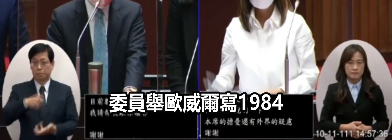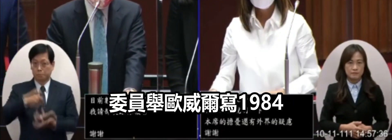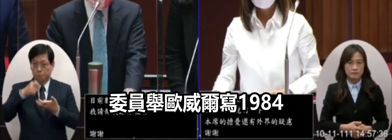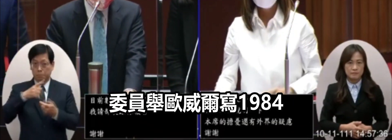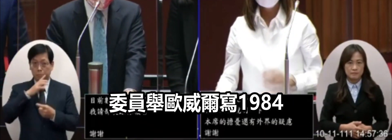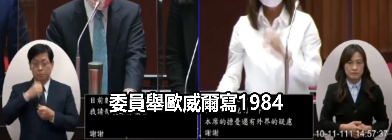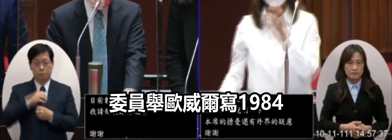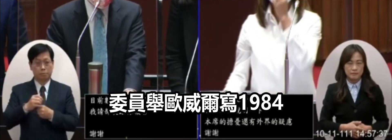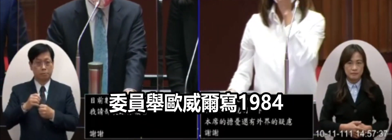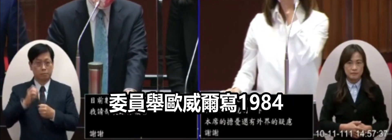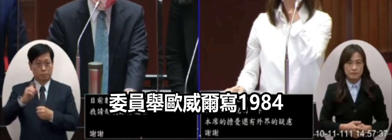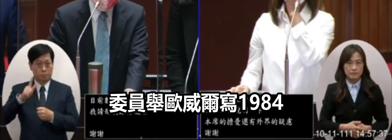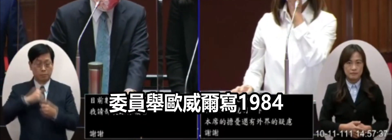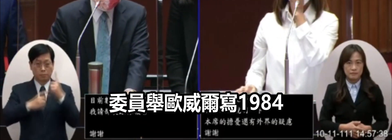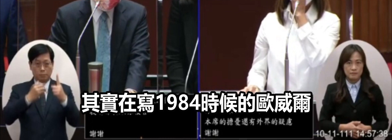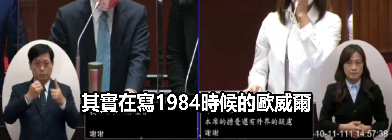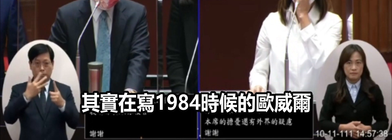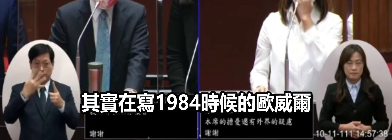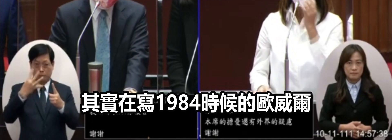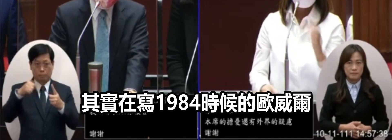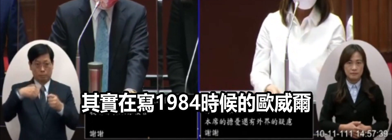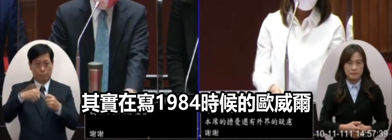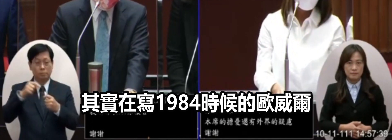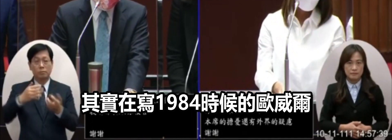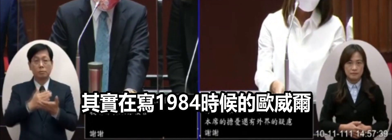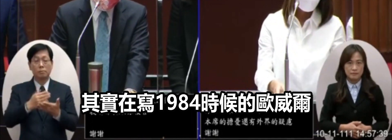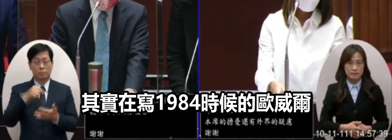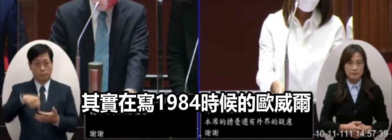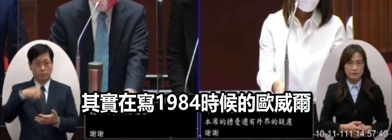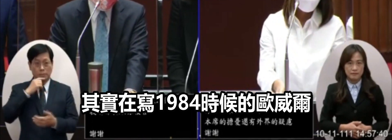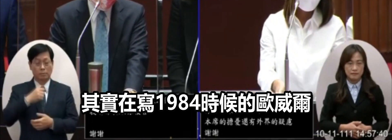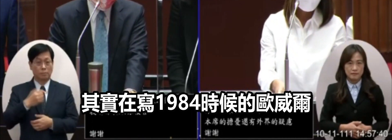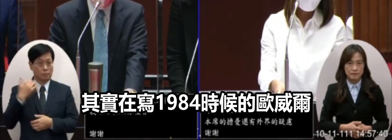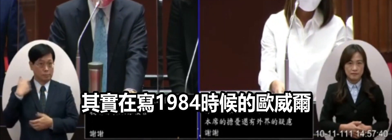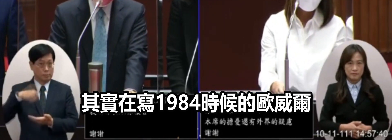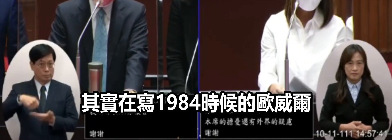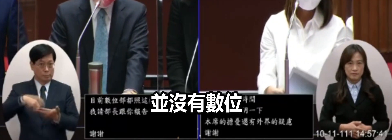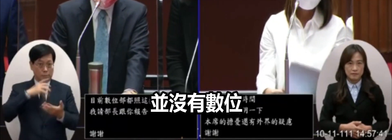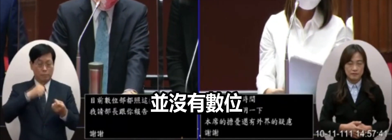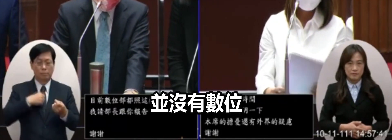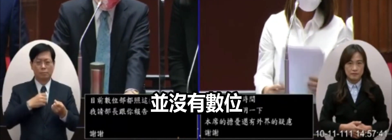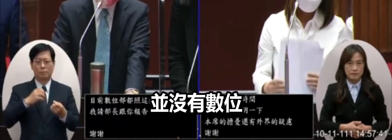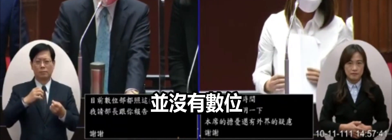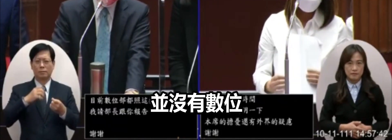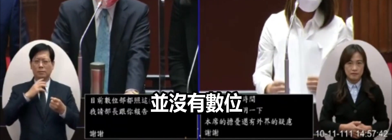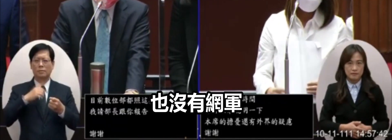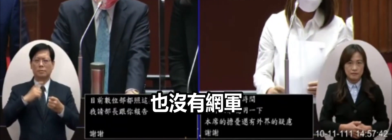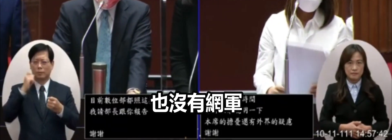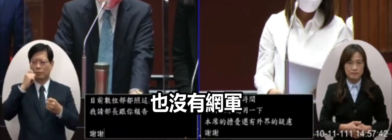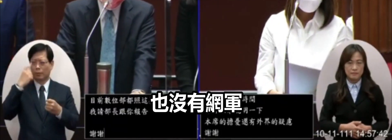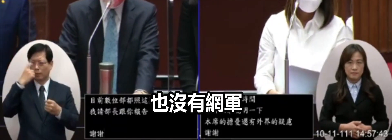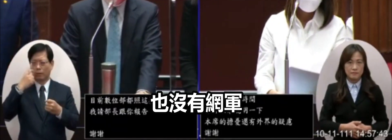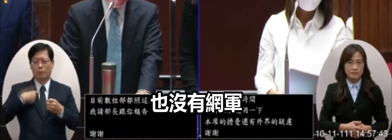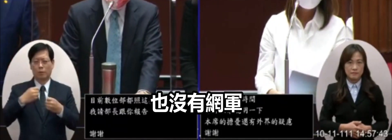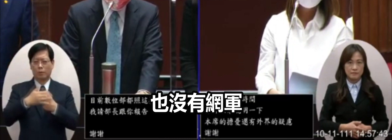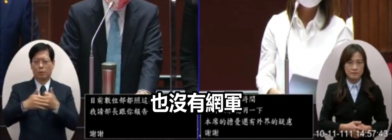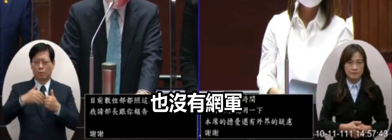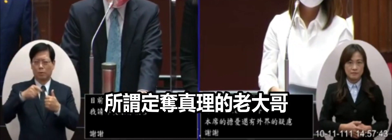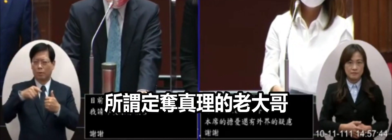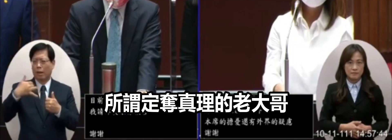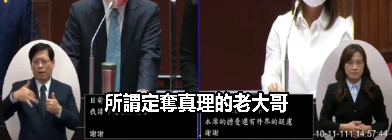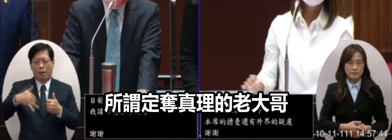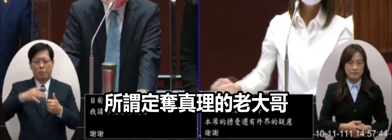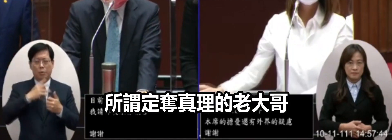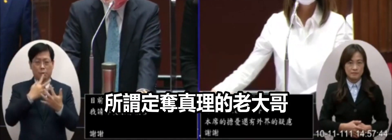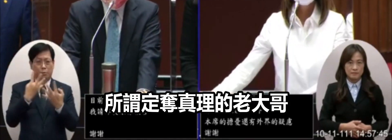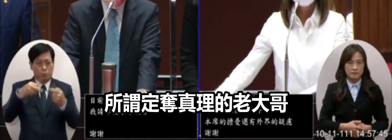个欧威尔写1984，其实在写1984时候的欧威尔并没有数位也没有网军，